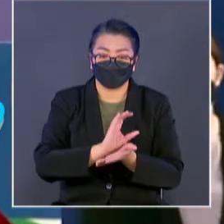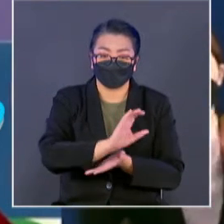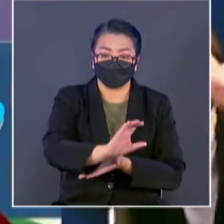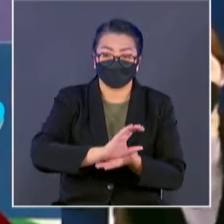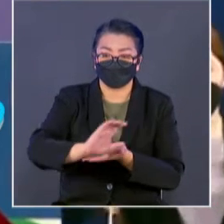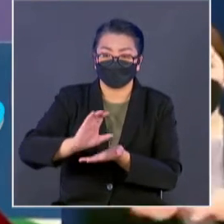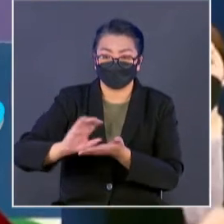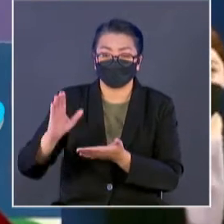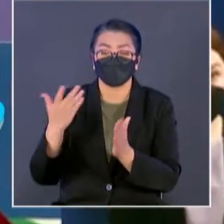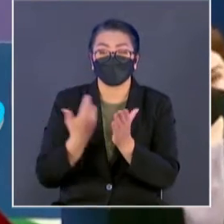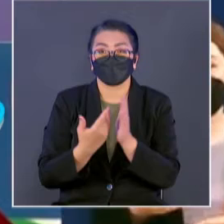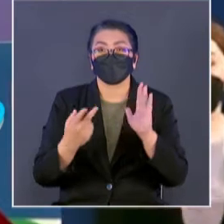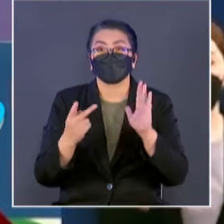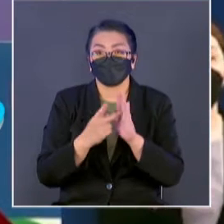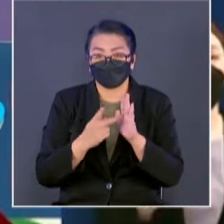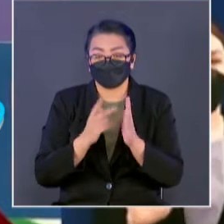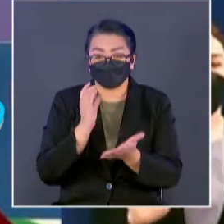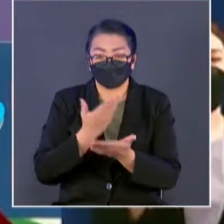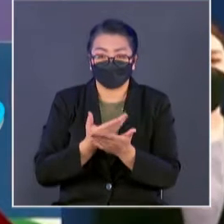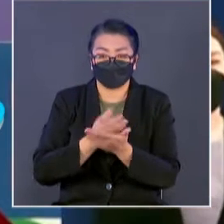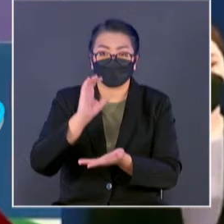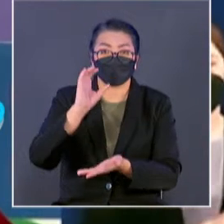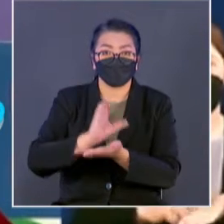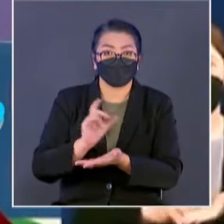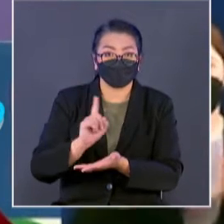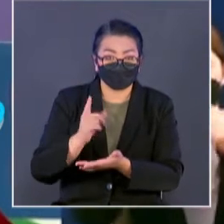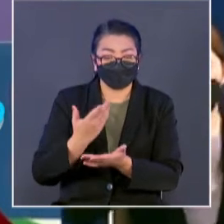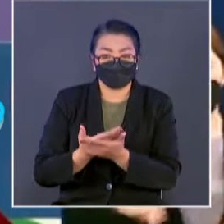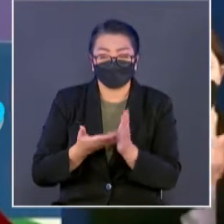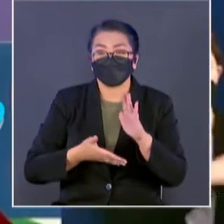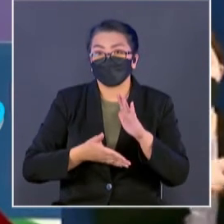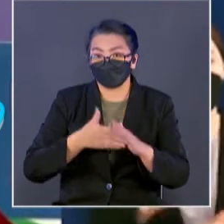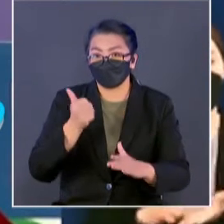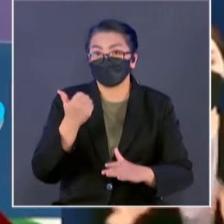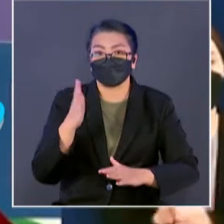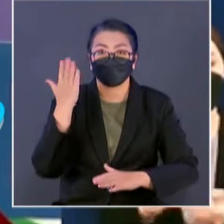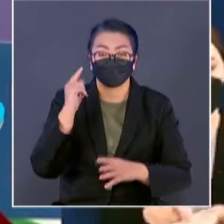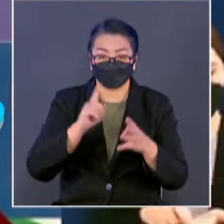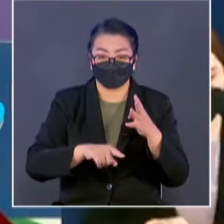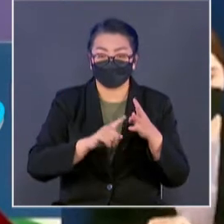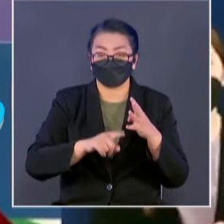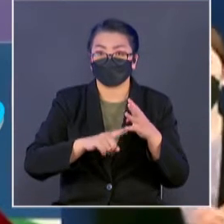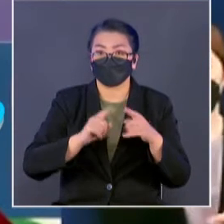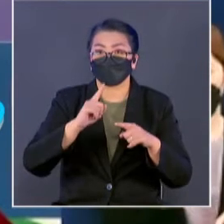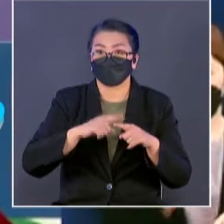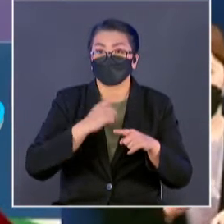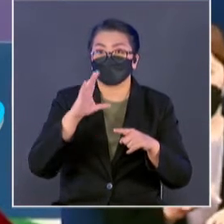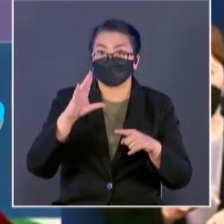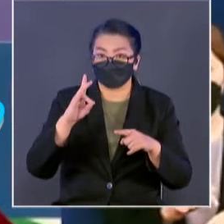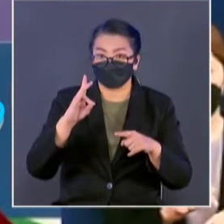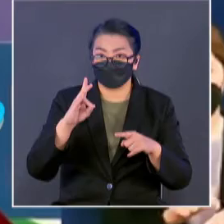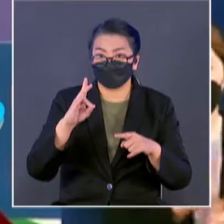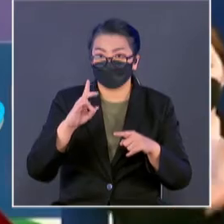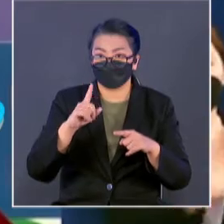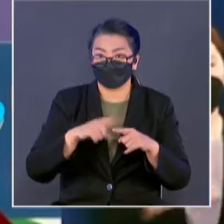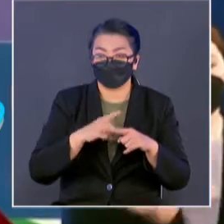นจากพ.ร.ก.เงินกู้ซึ่งงบประมาณล่าสุดเนี่ยได้รับการอนุมัติแล้วตั้งแต่ปลายเดือนพฤศจิกายนที่ผ่านมา